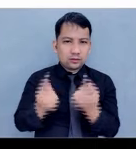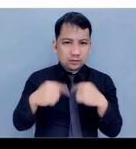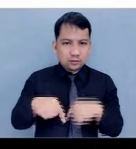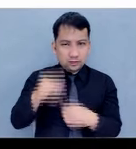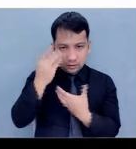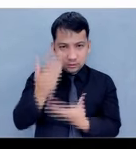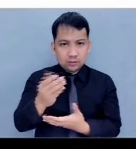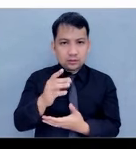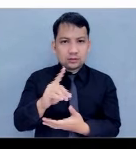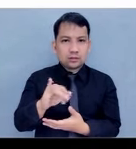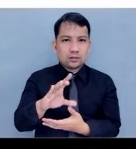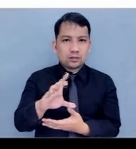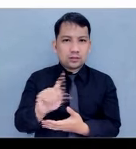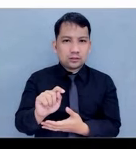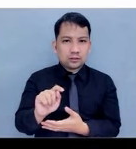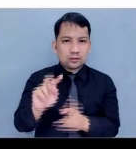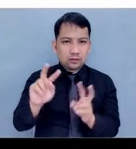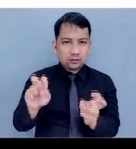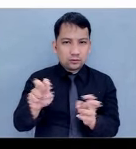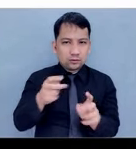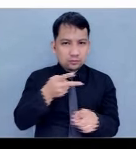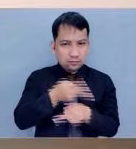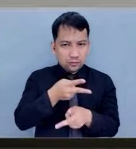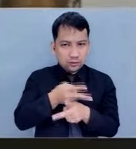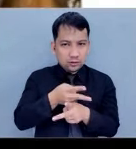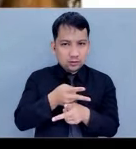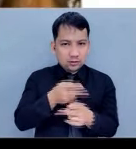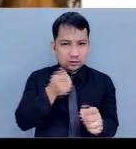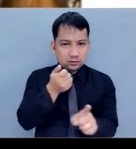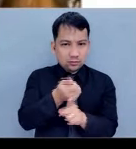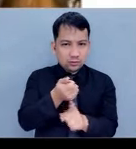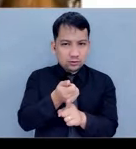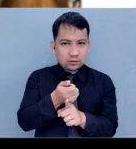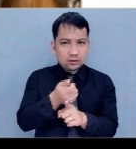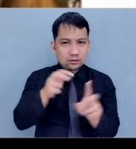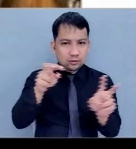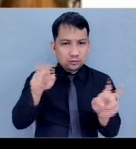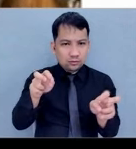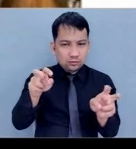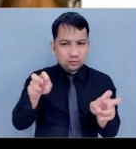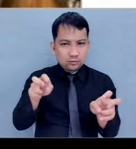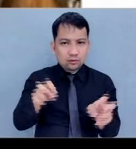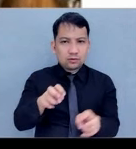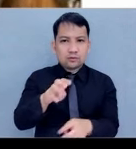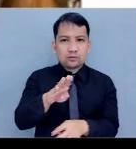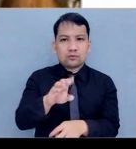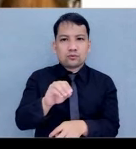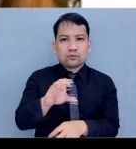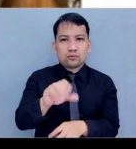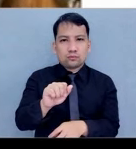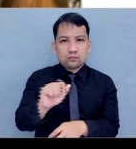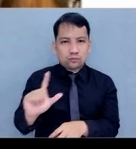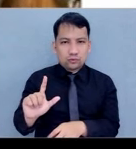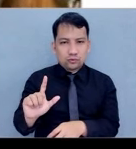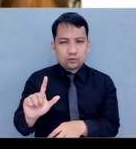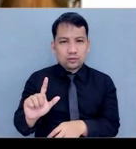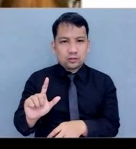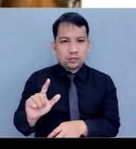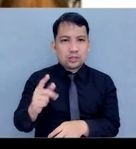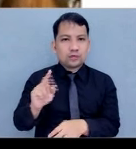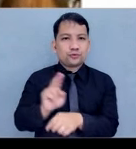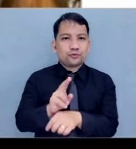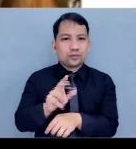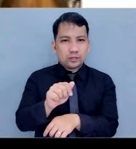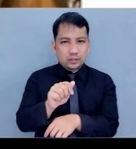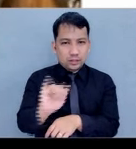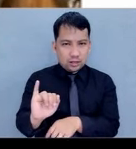na mayroon daw silang binabantayan na cyber threat. Yan ang tinatawag na robocalls na gumagamit ng artificial intelligence o AI